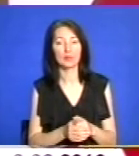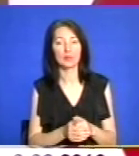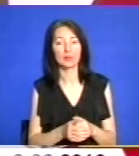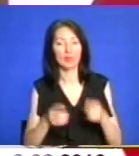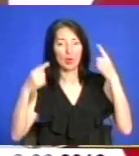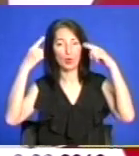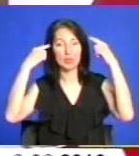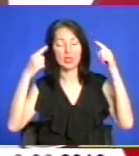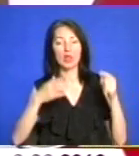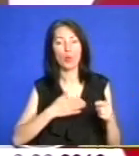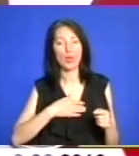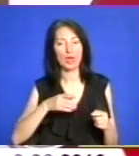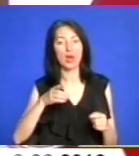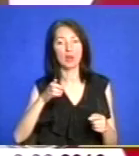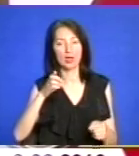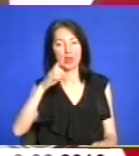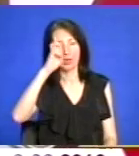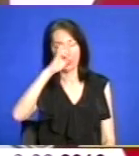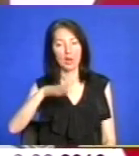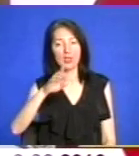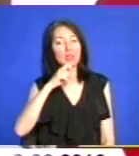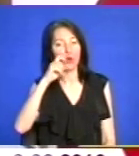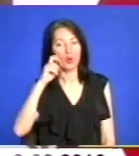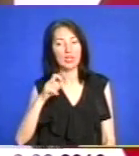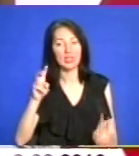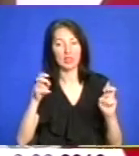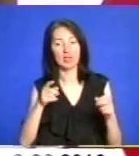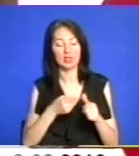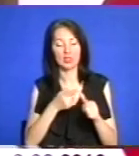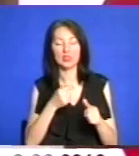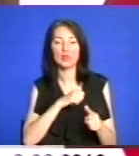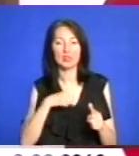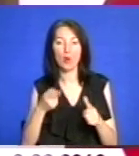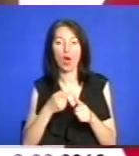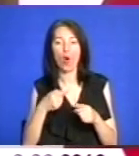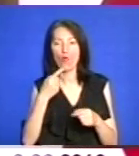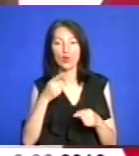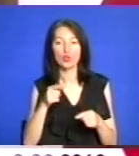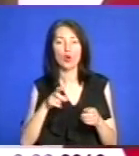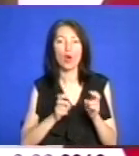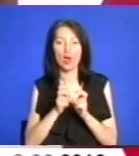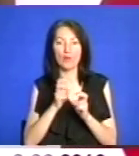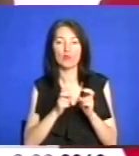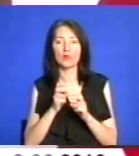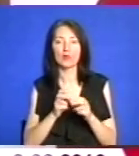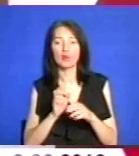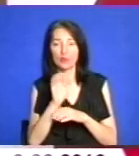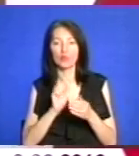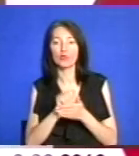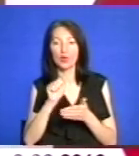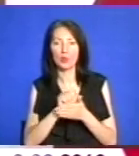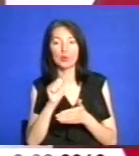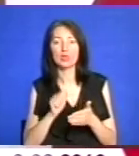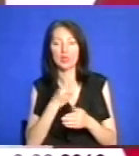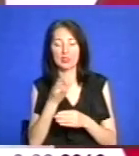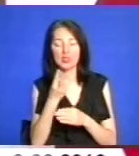мультсеріал «Моя країна – Україна». Це назва сама говорить, що виробництво – наше рідне вітчизняне